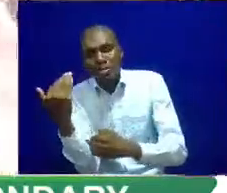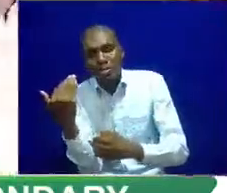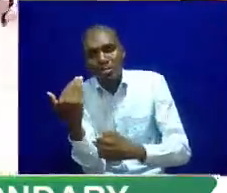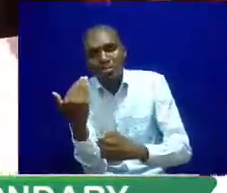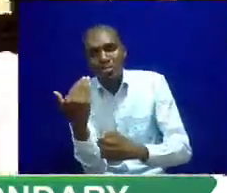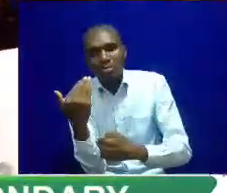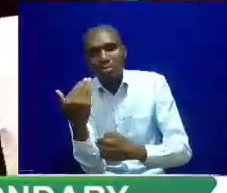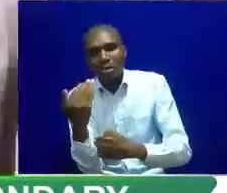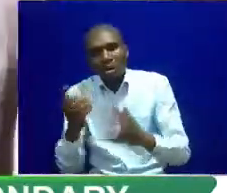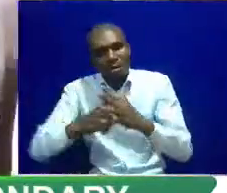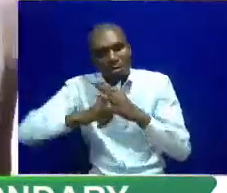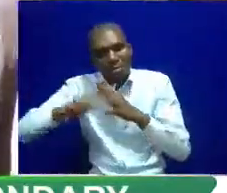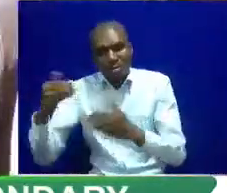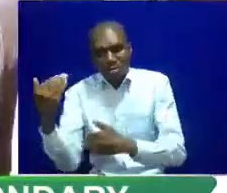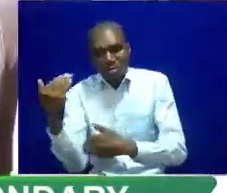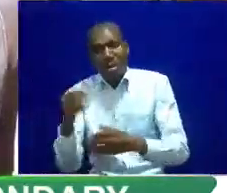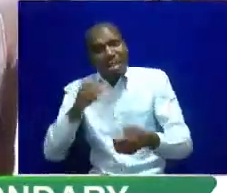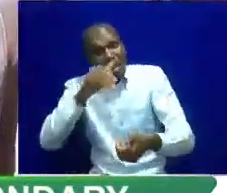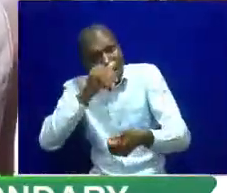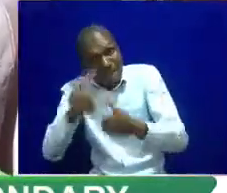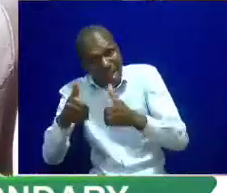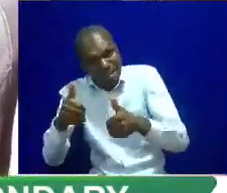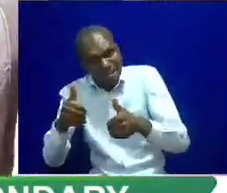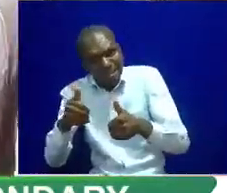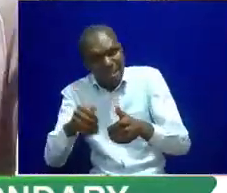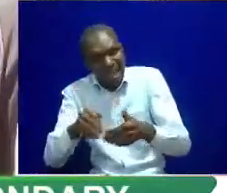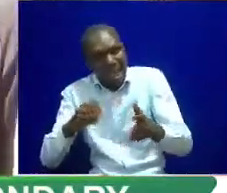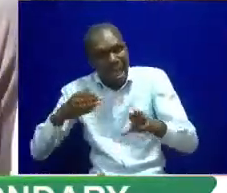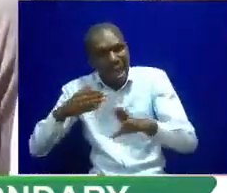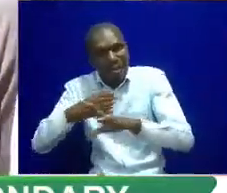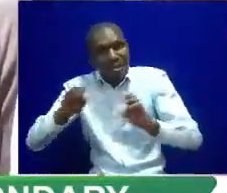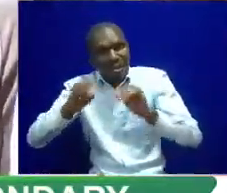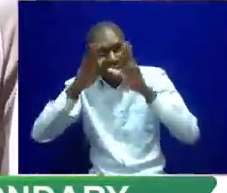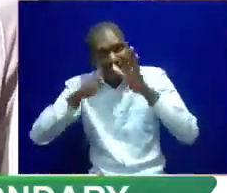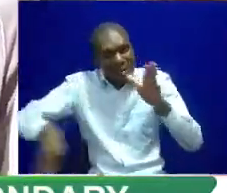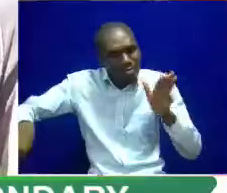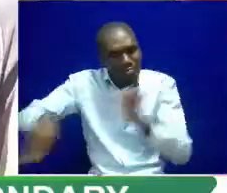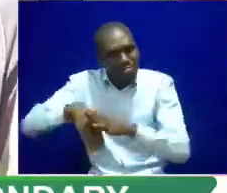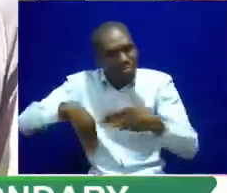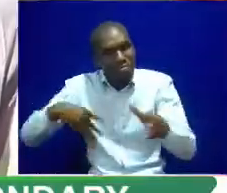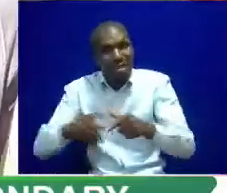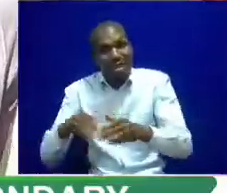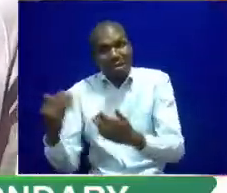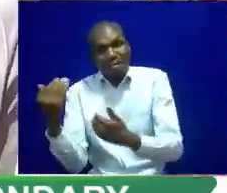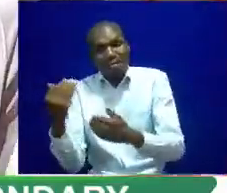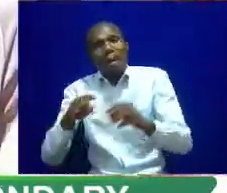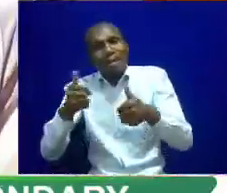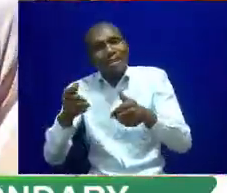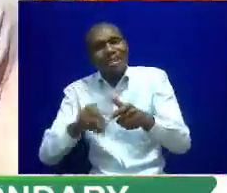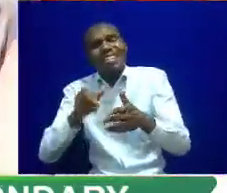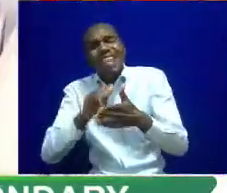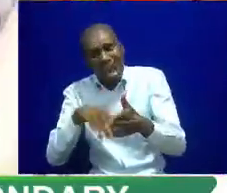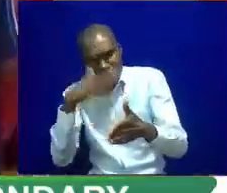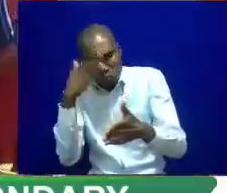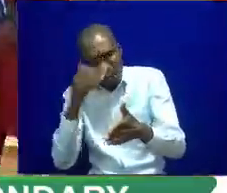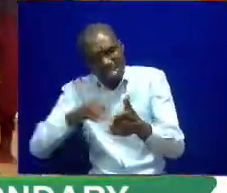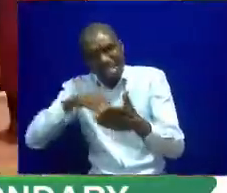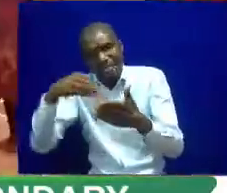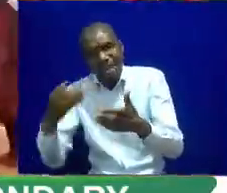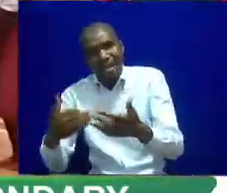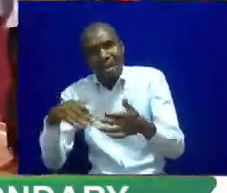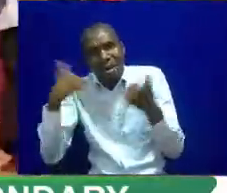michira ru skuru ye abana baite. Michira ga kuru skuru ye abana baitire. Nero gerete abana bako emepira